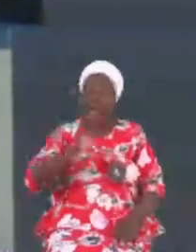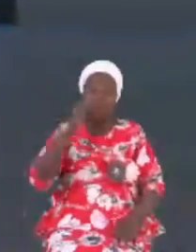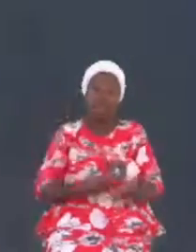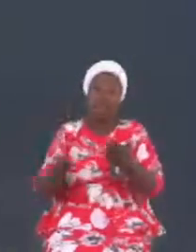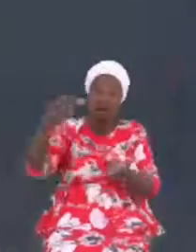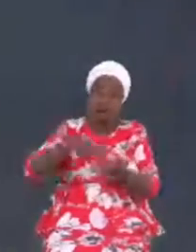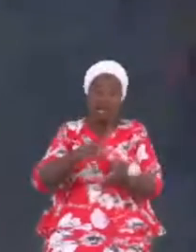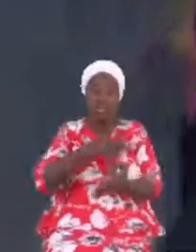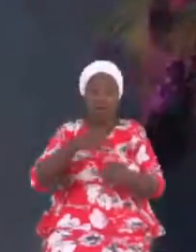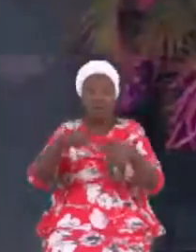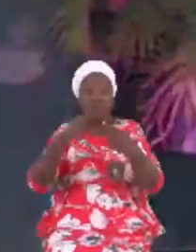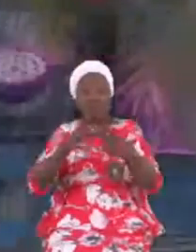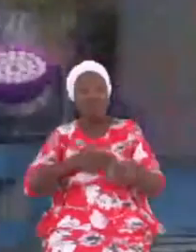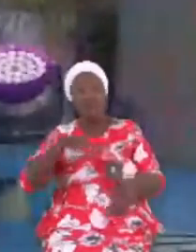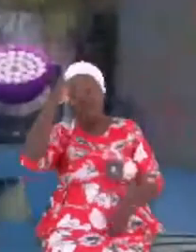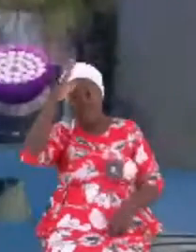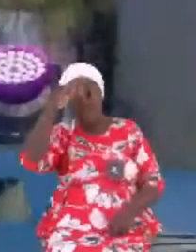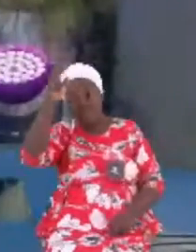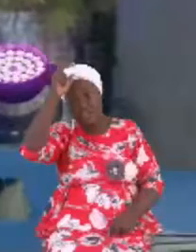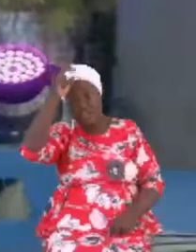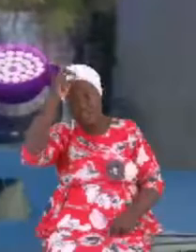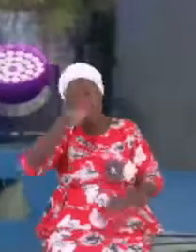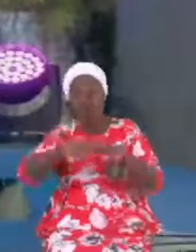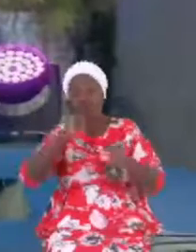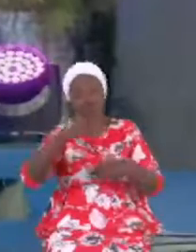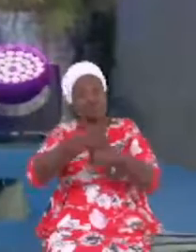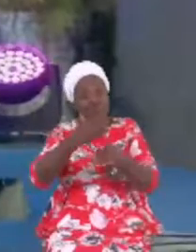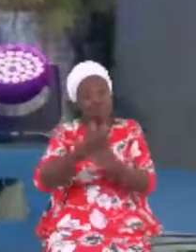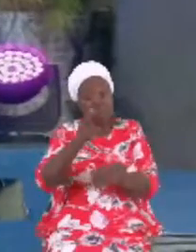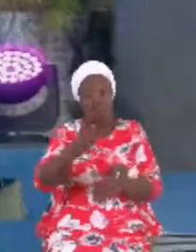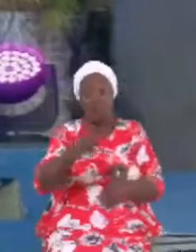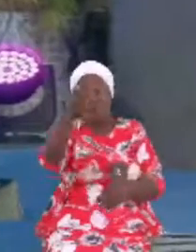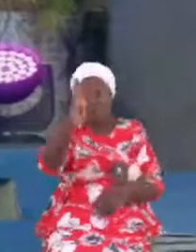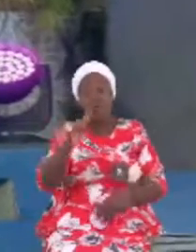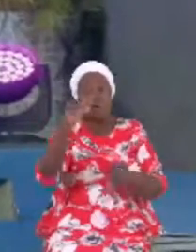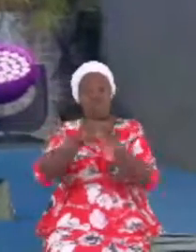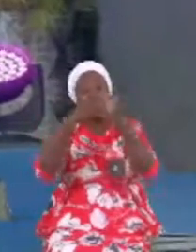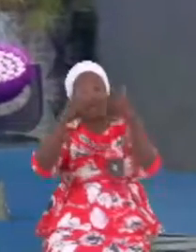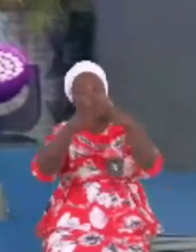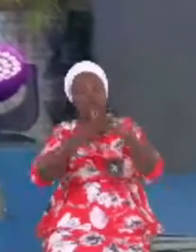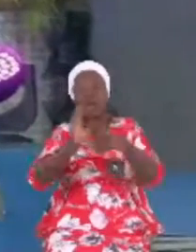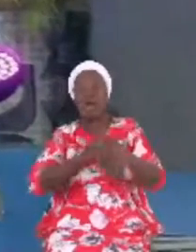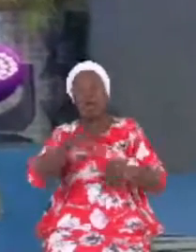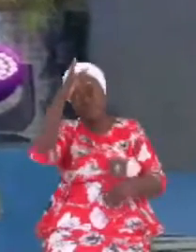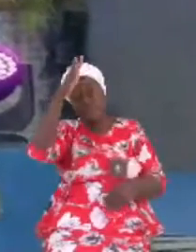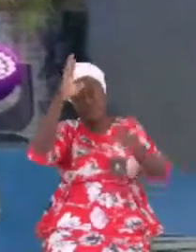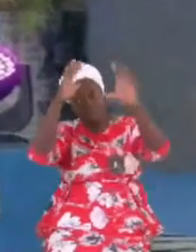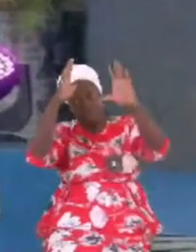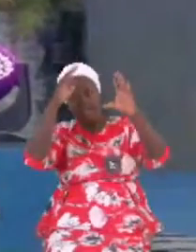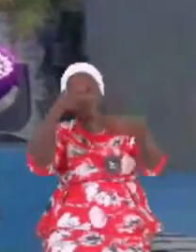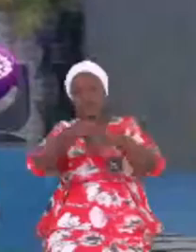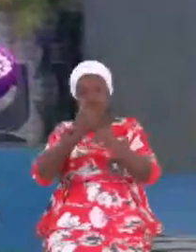lèverai et j'irai vers mon père. Satan ne t'a pas créé. Dieu du ciel, notre père t'a